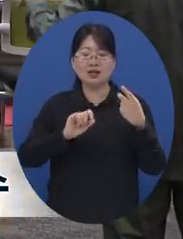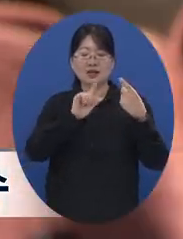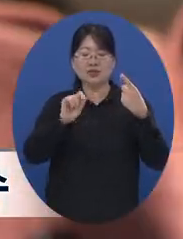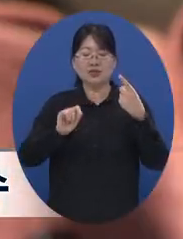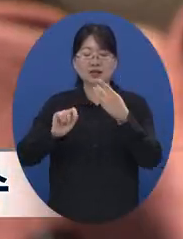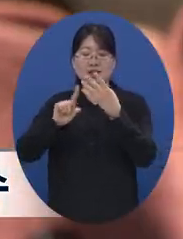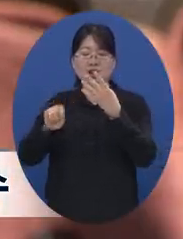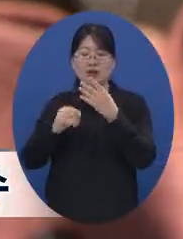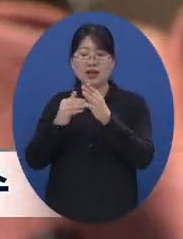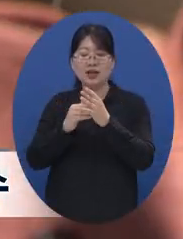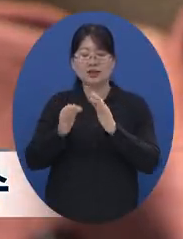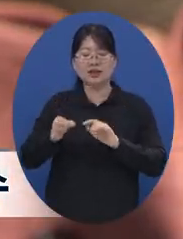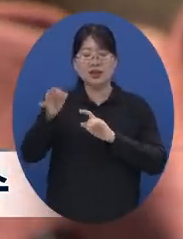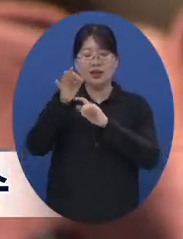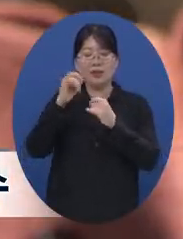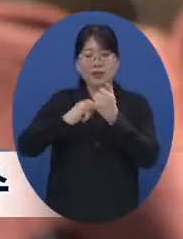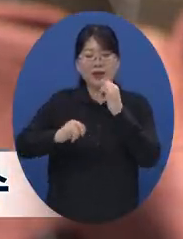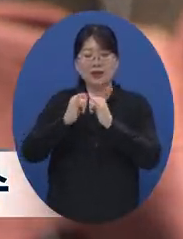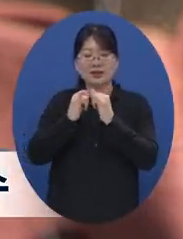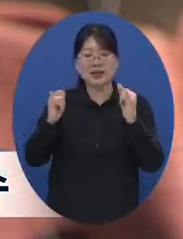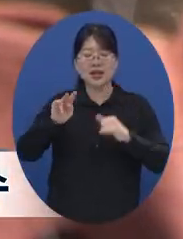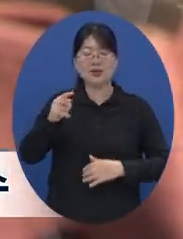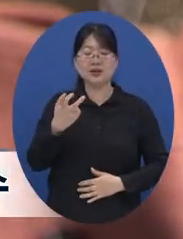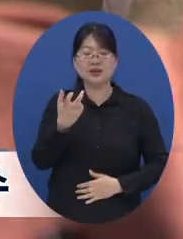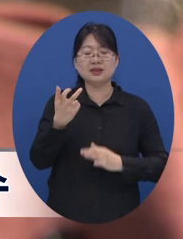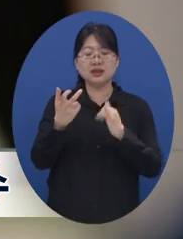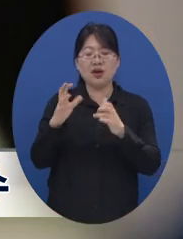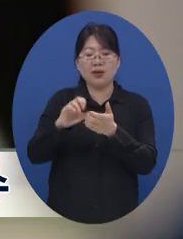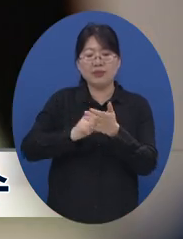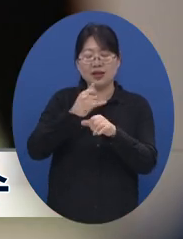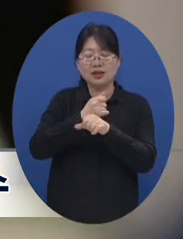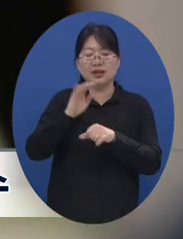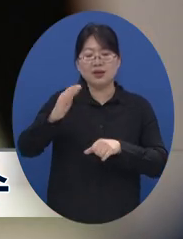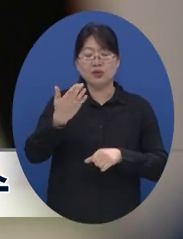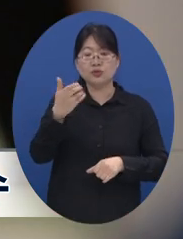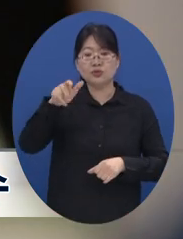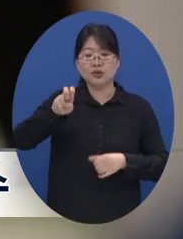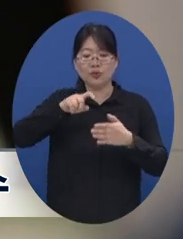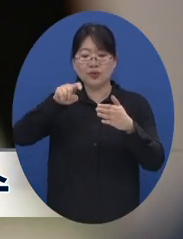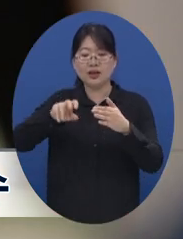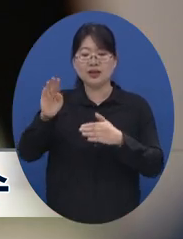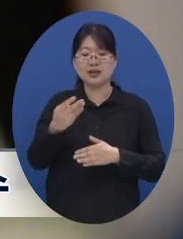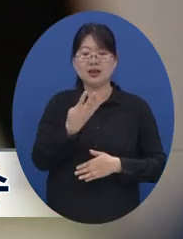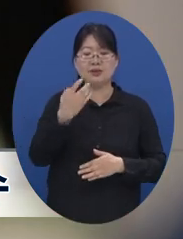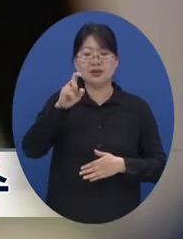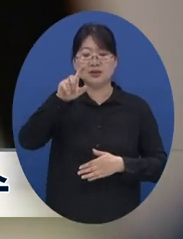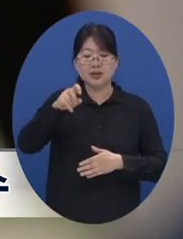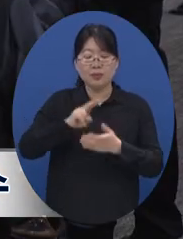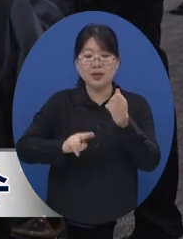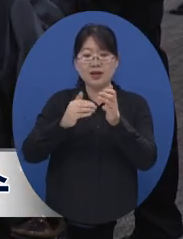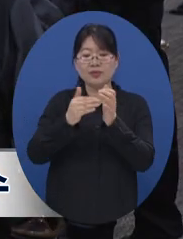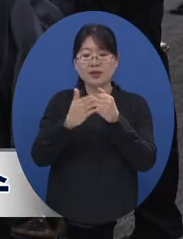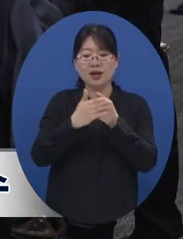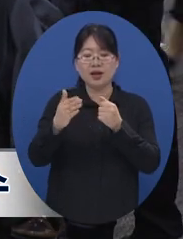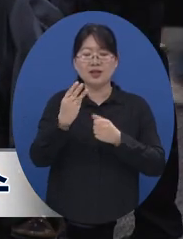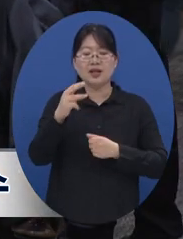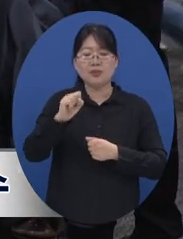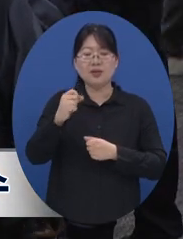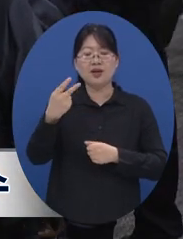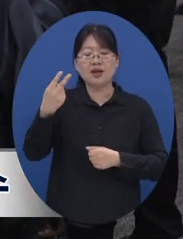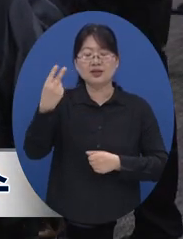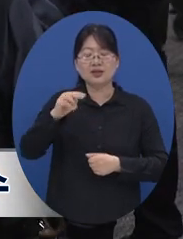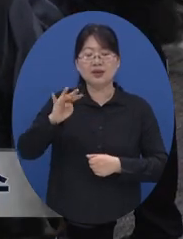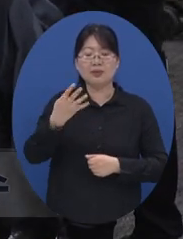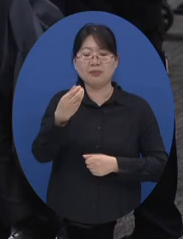1월부터 4월까지 고액 고질 체납자 270여 명으로부터 압류한 490점 중 410점을 매각해 총 3억 2,400만